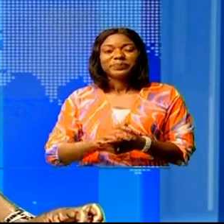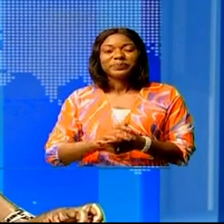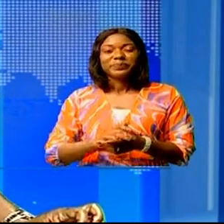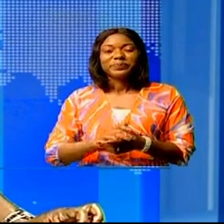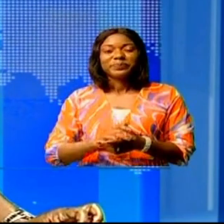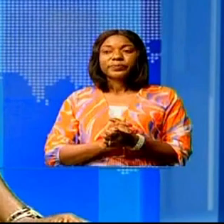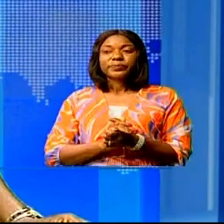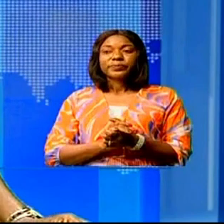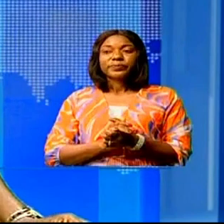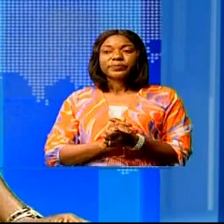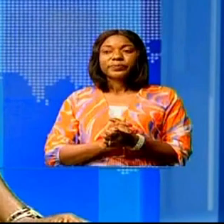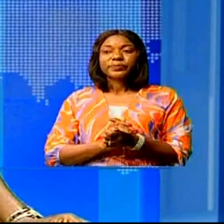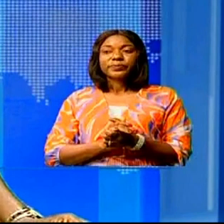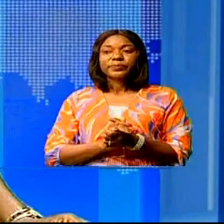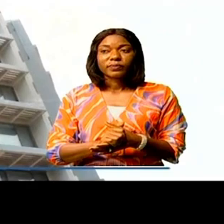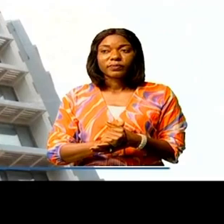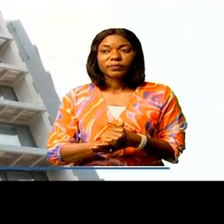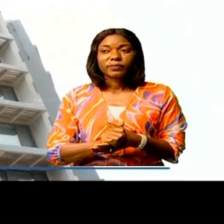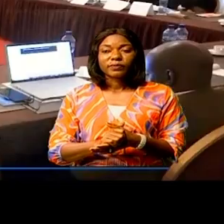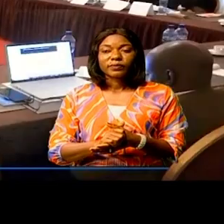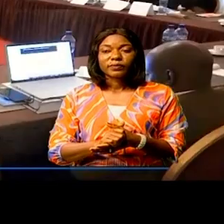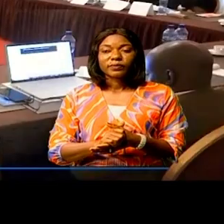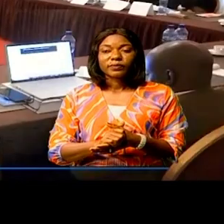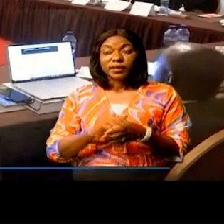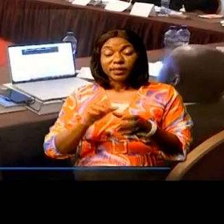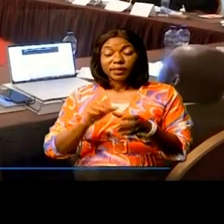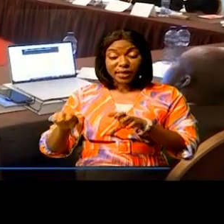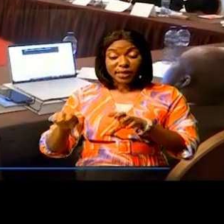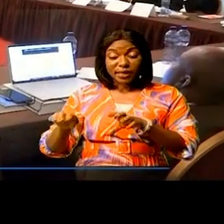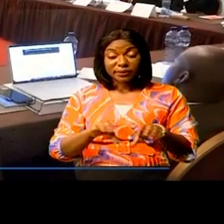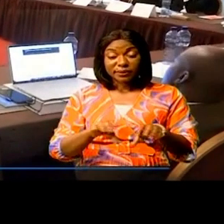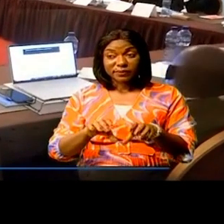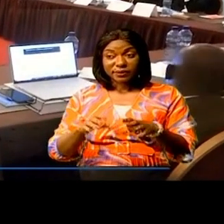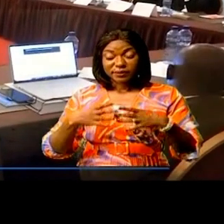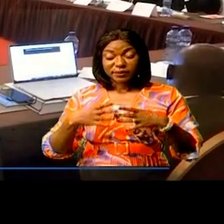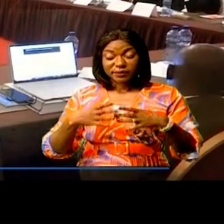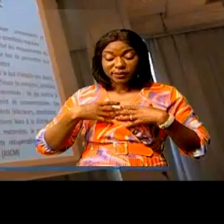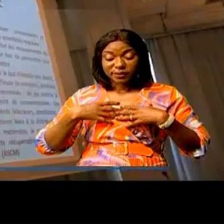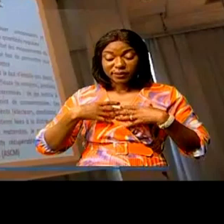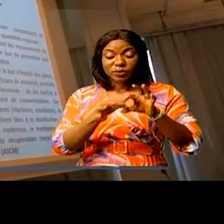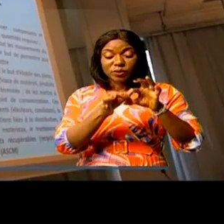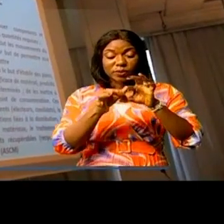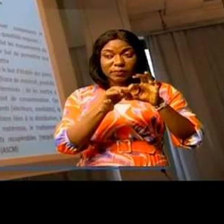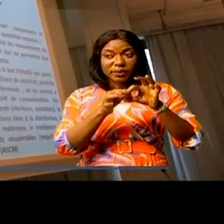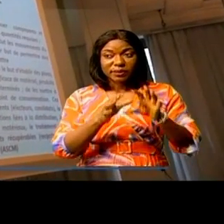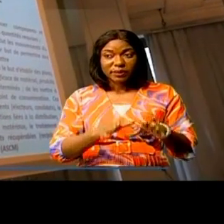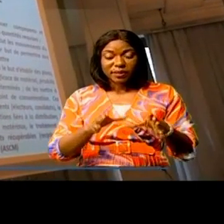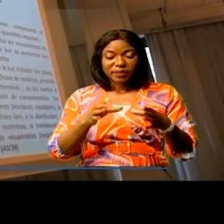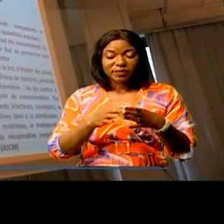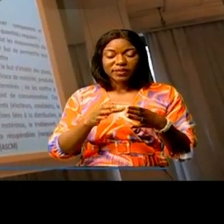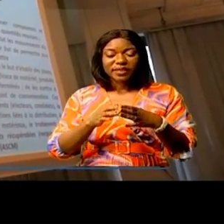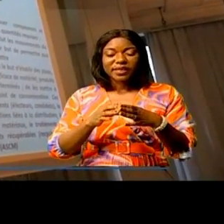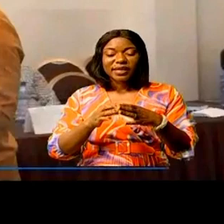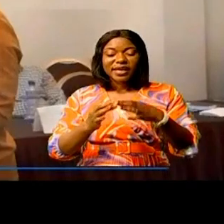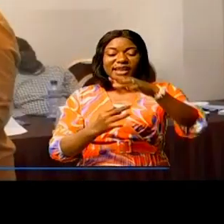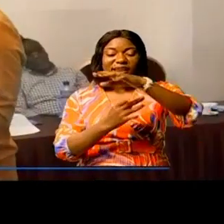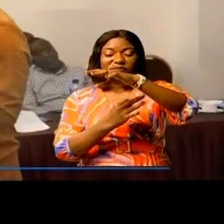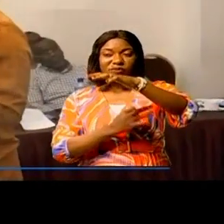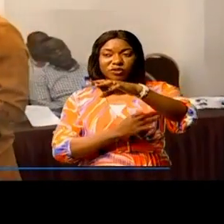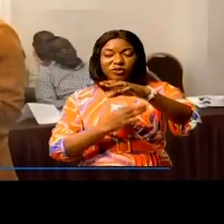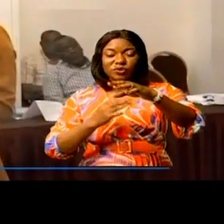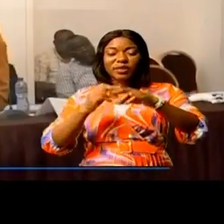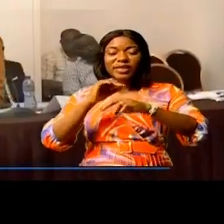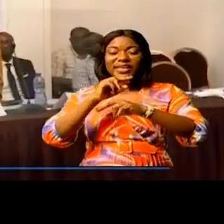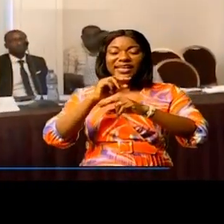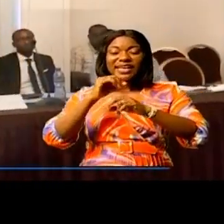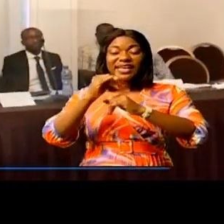et Hervé Mpoudi. Cette activité, réalisée grâce au partenariat avec la Fondation internationale pour les systèmes